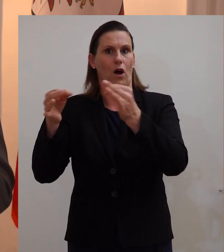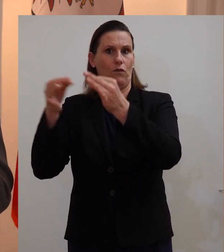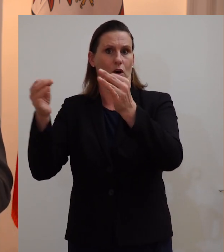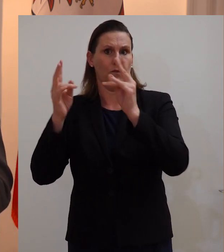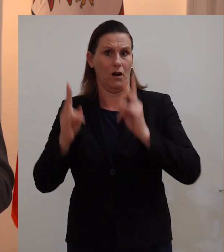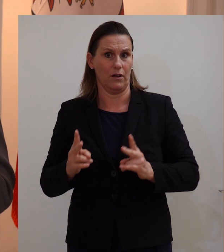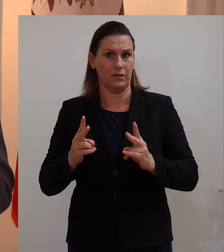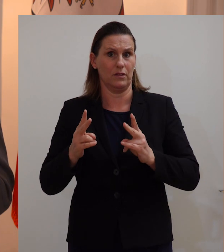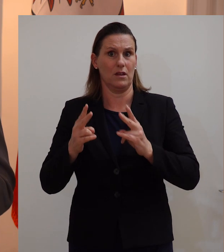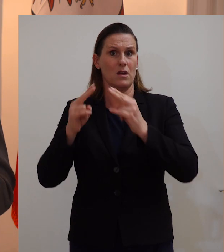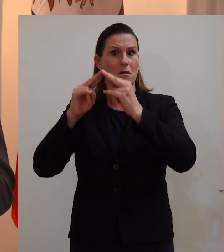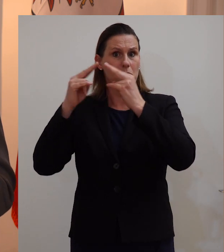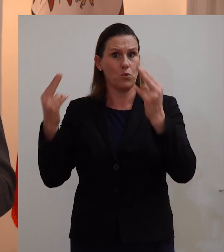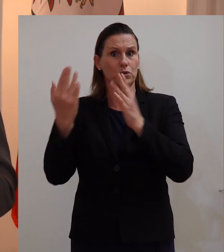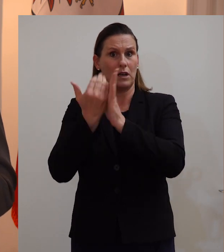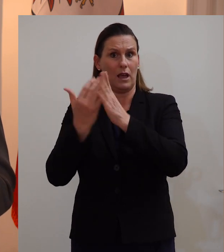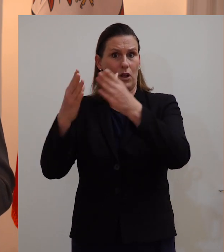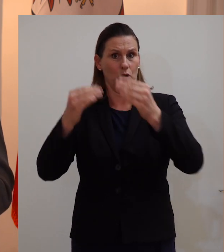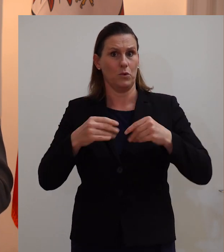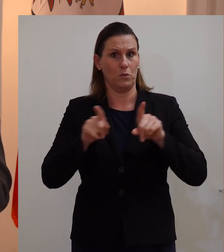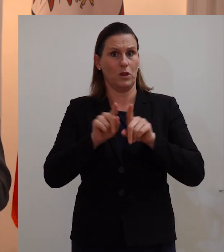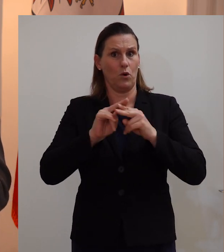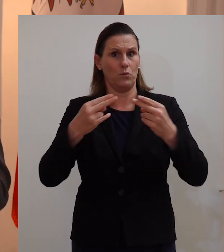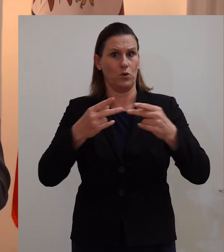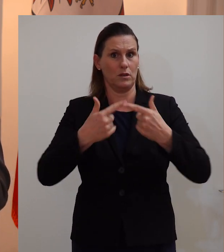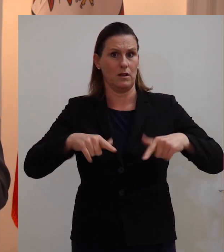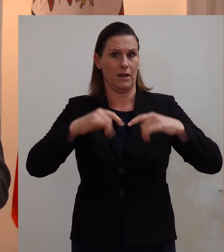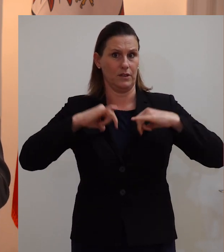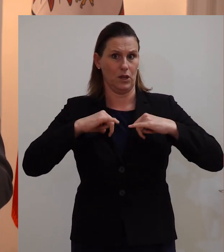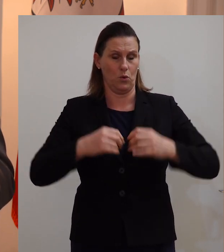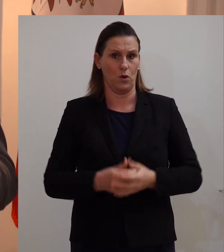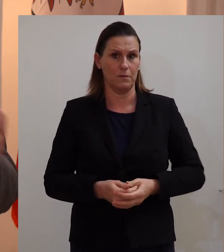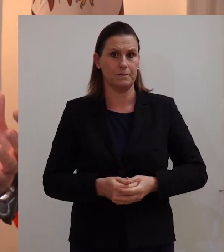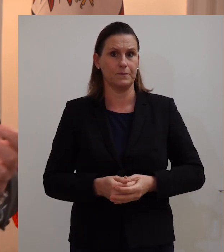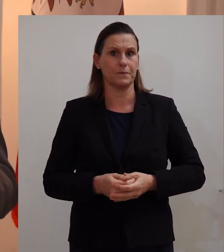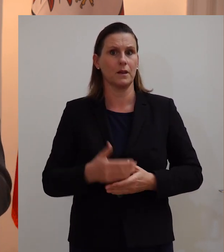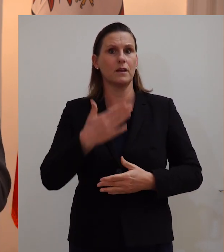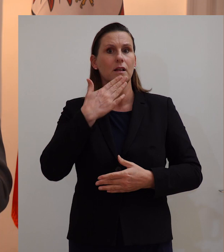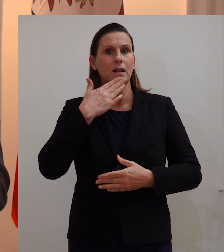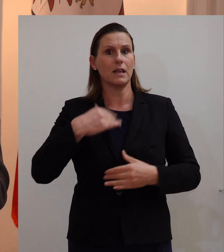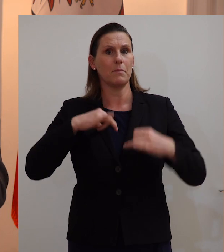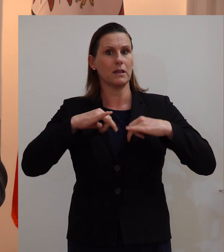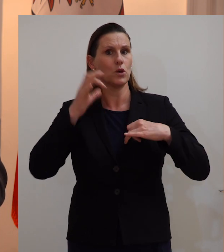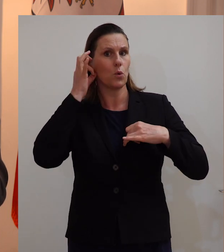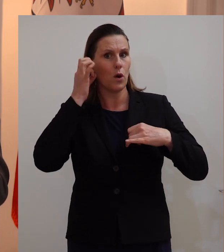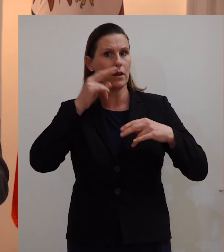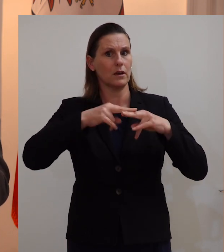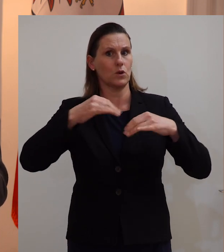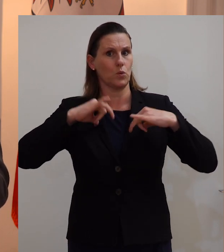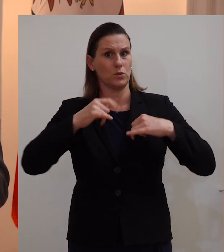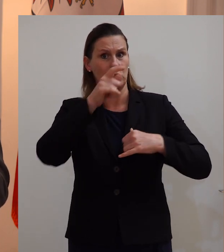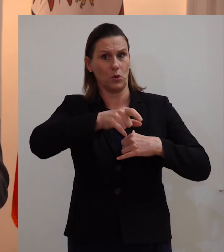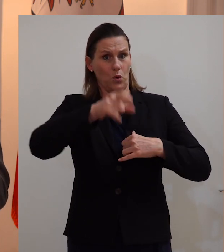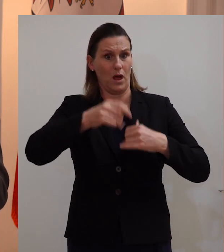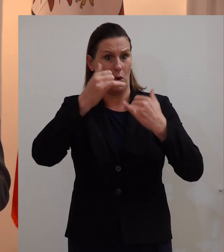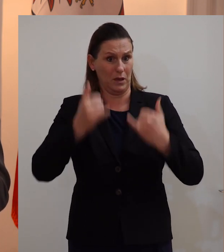des Bundes gelten auch für das Bundesland Tirol. Liebe Tirolerinnen und Tiroler, auch wenn